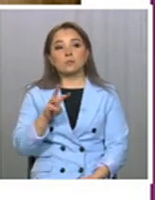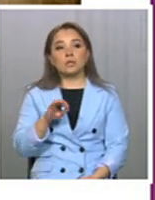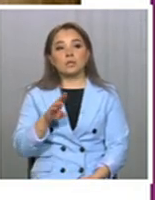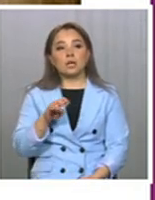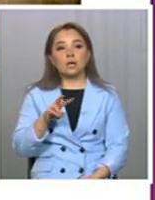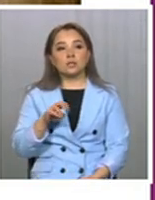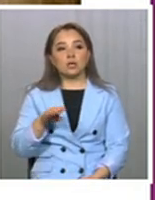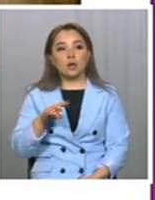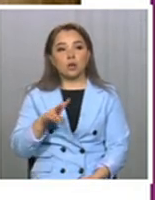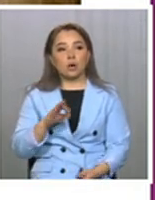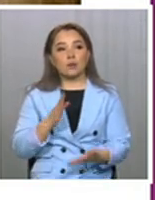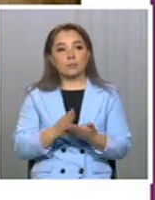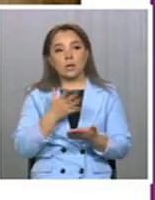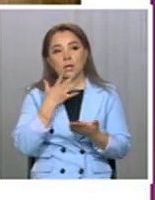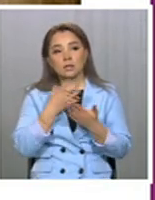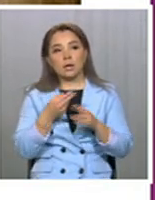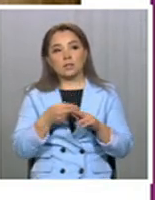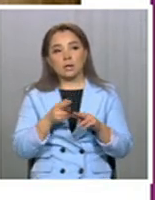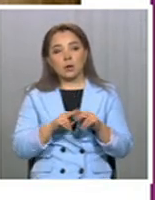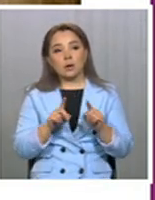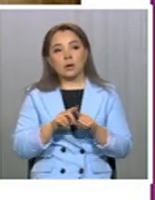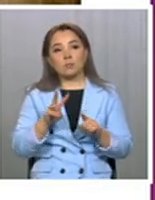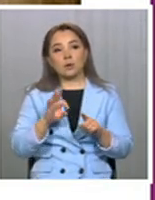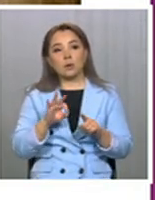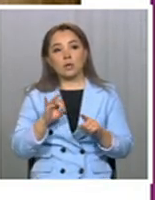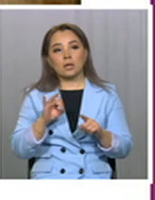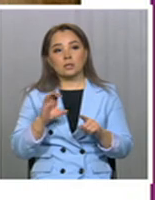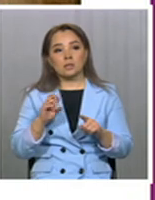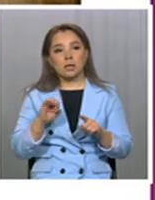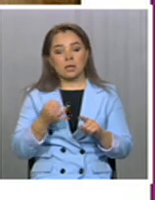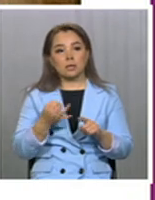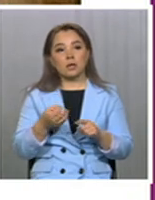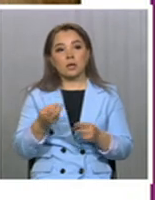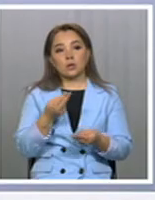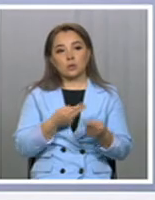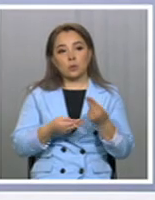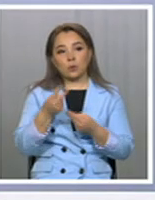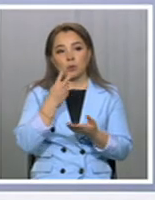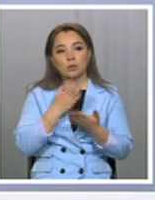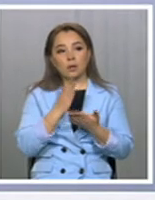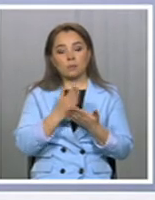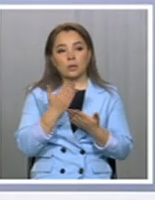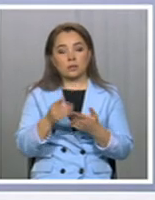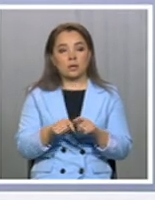Микеланджелоның экрандағы Моисей туындысын тамашалап отырсыздар.